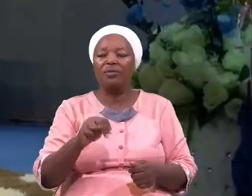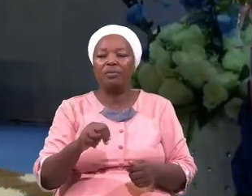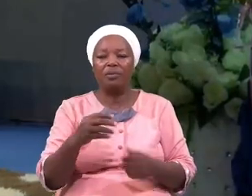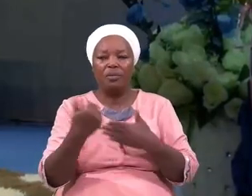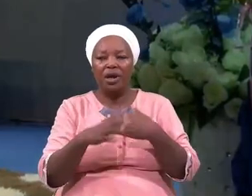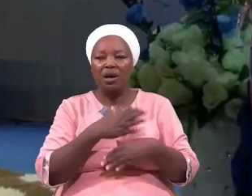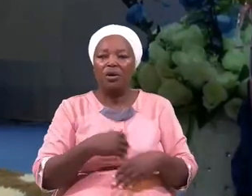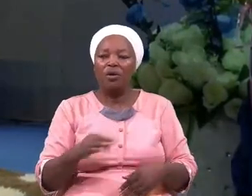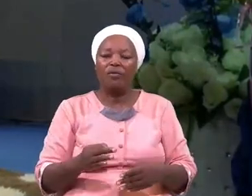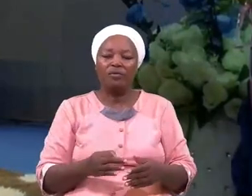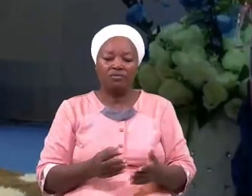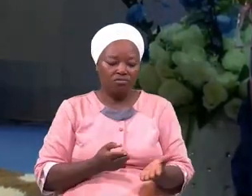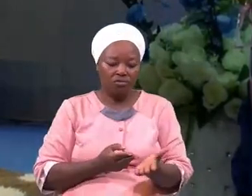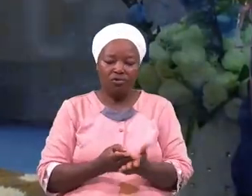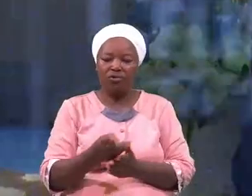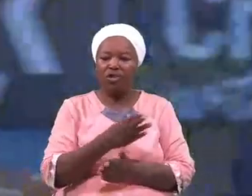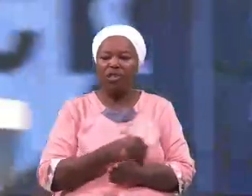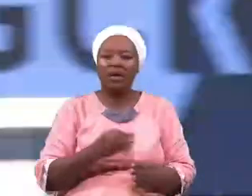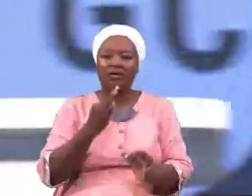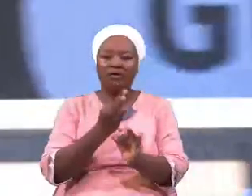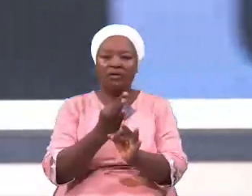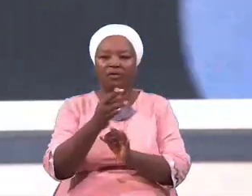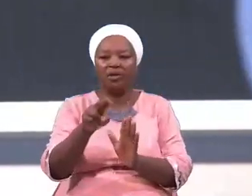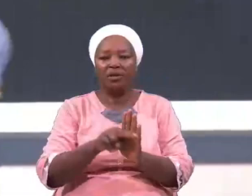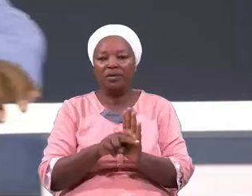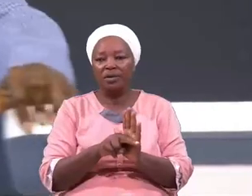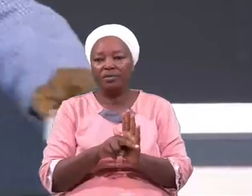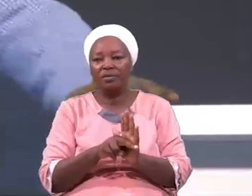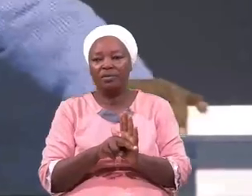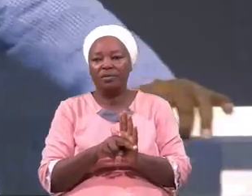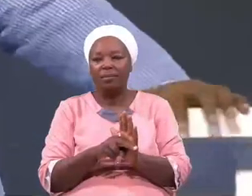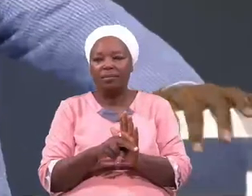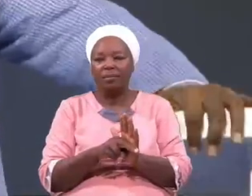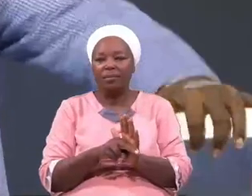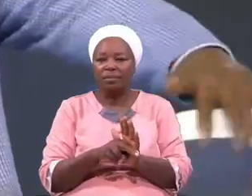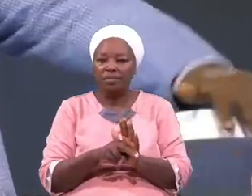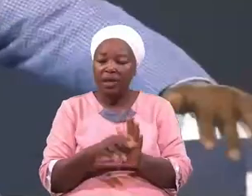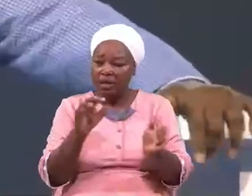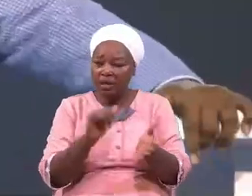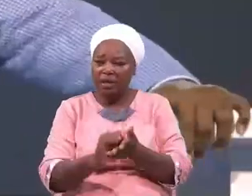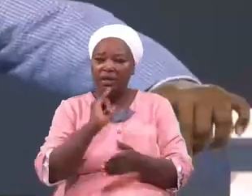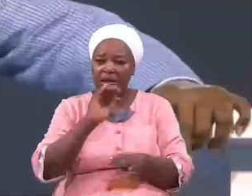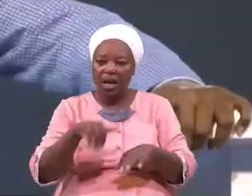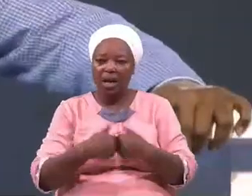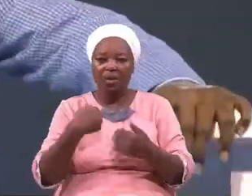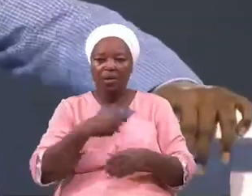Ôtez le levain de malice et de méchanceté, mais avec les pains sans levain de la pureté et de la vérité.